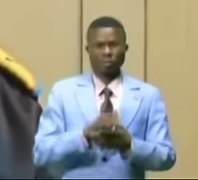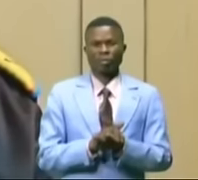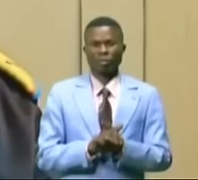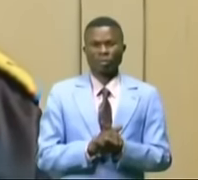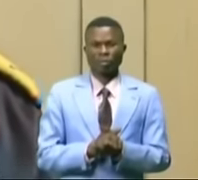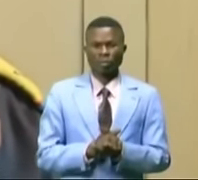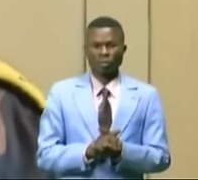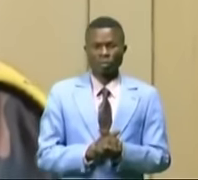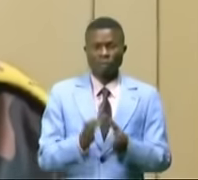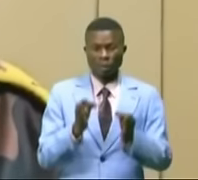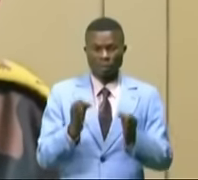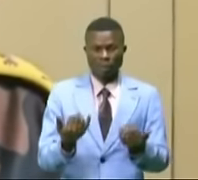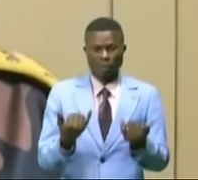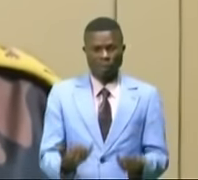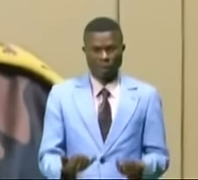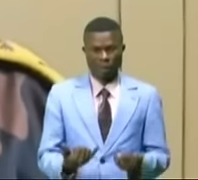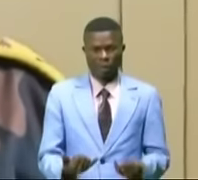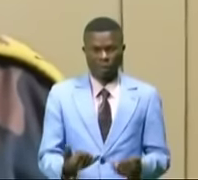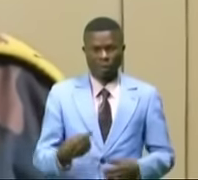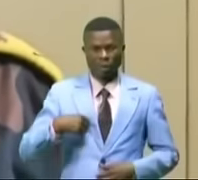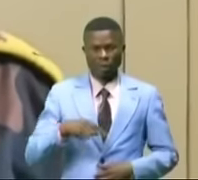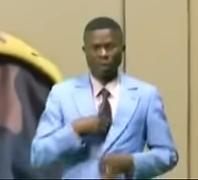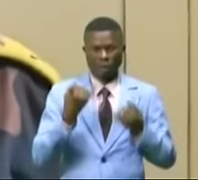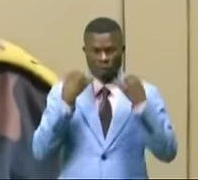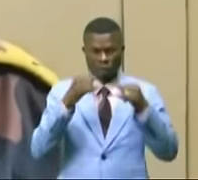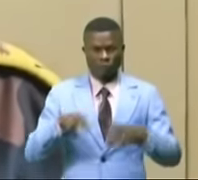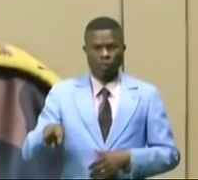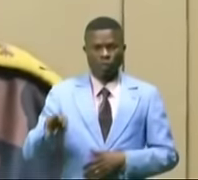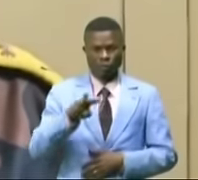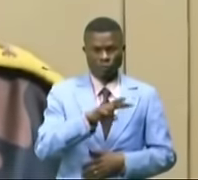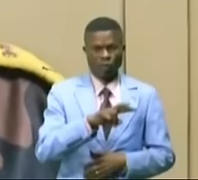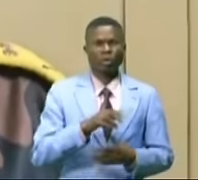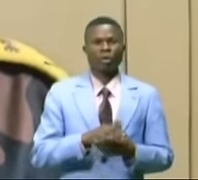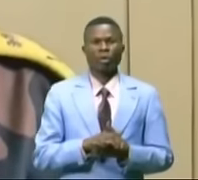Mais cependant, nous vous informons que